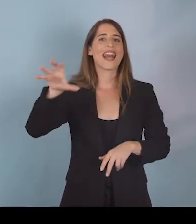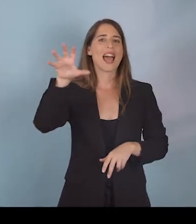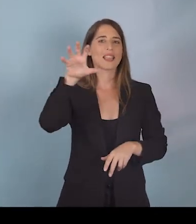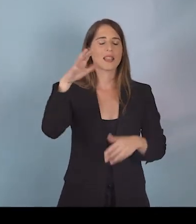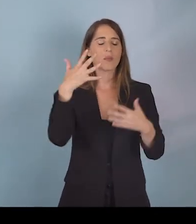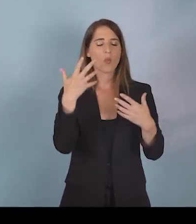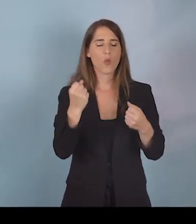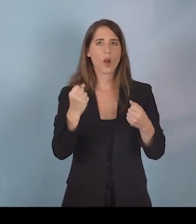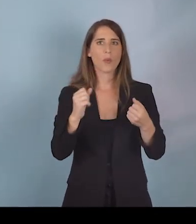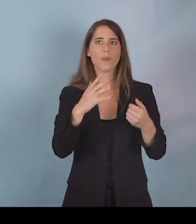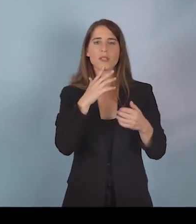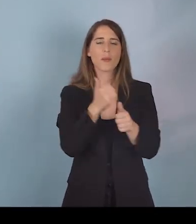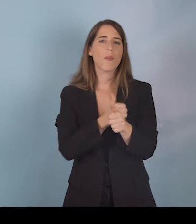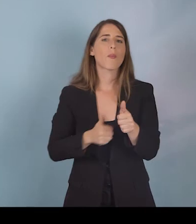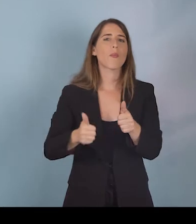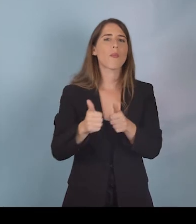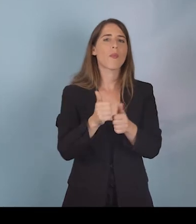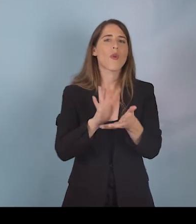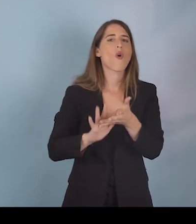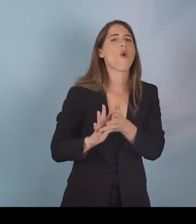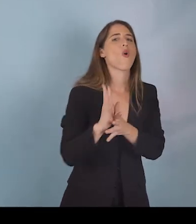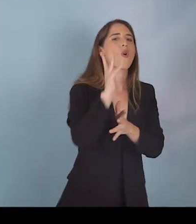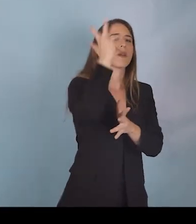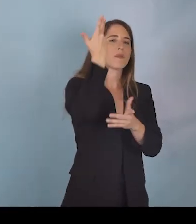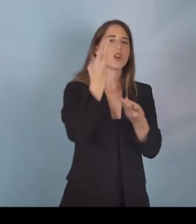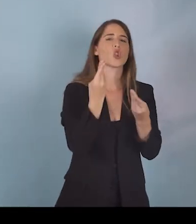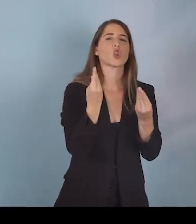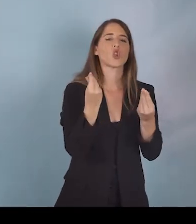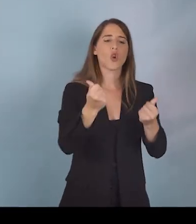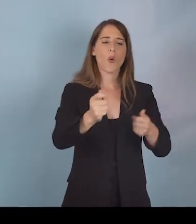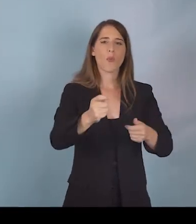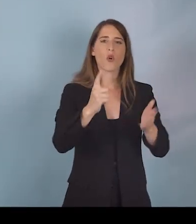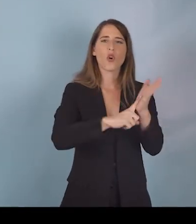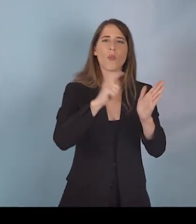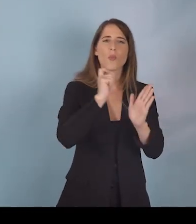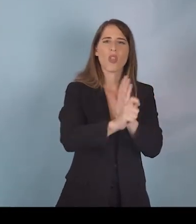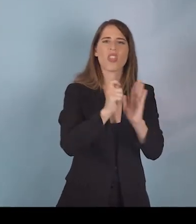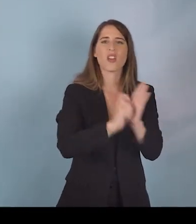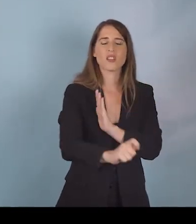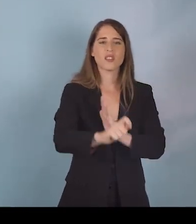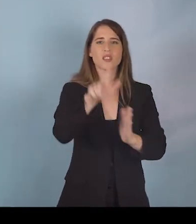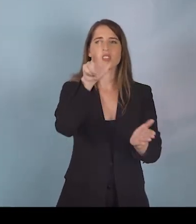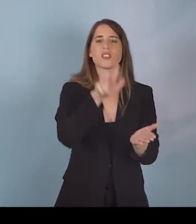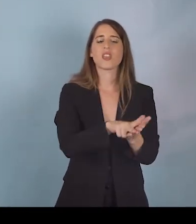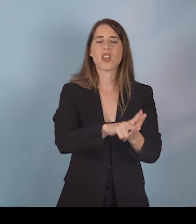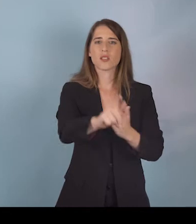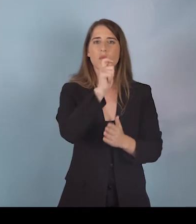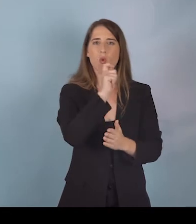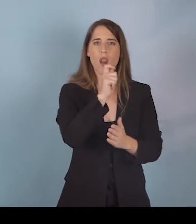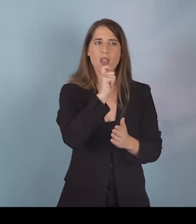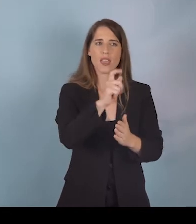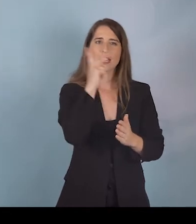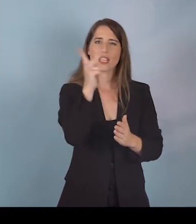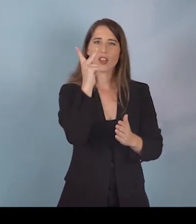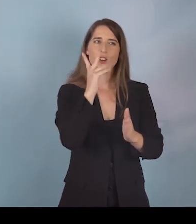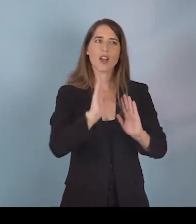Ιδιαίτερα των κρατών που έχουμε πιο προχωρημένα συστήματα νομοθεσίας, πολιτικής, και